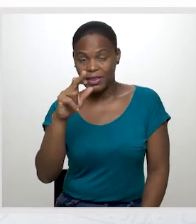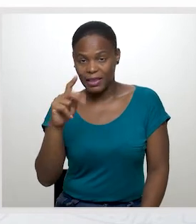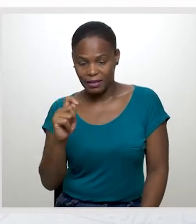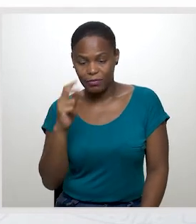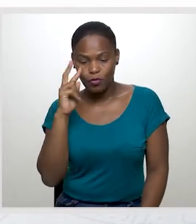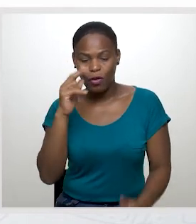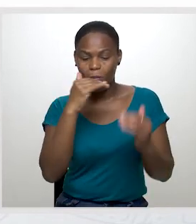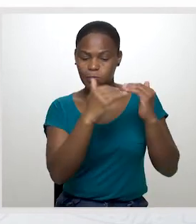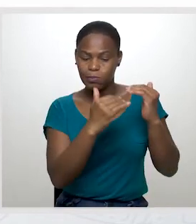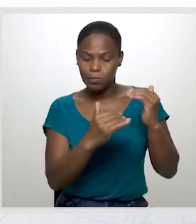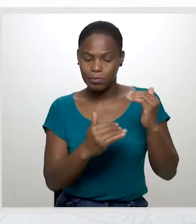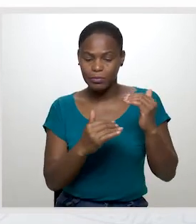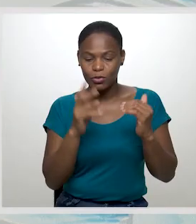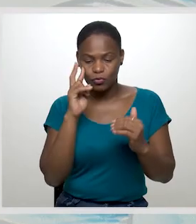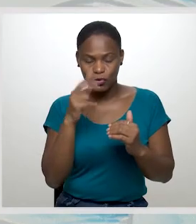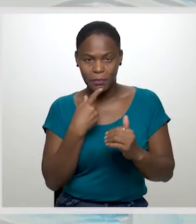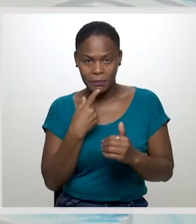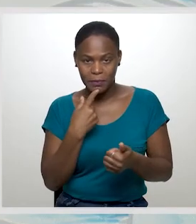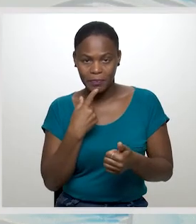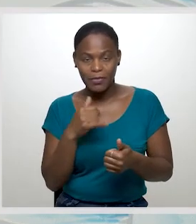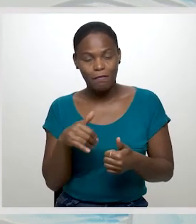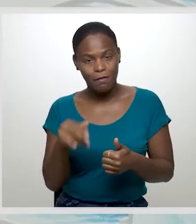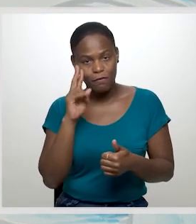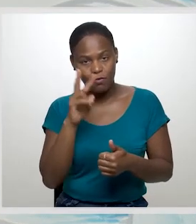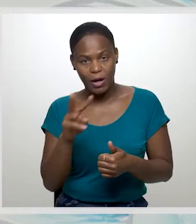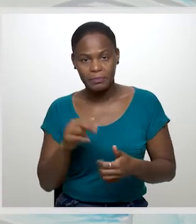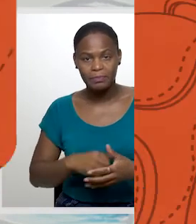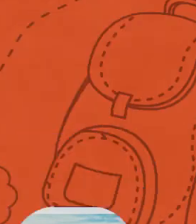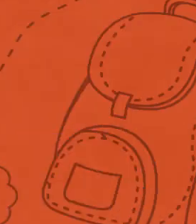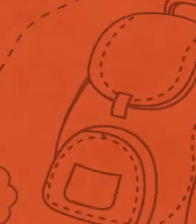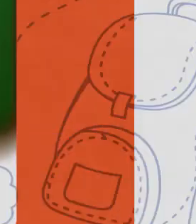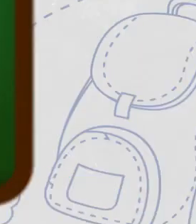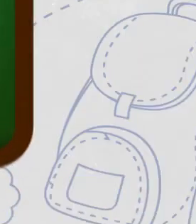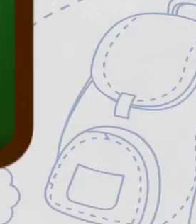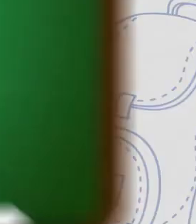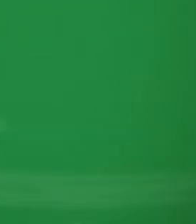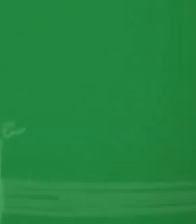être. Tu as compris? Alors, on va vérifier.